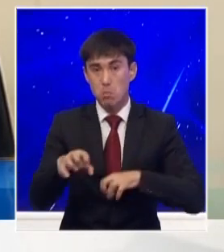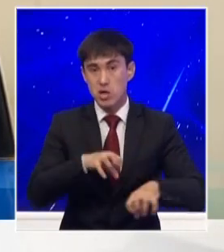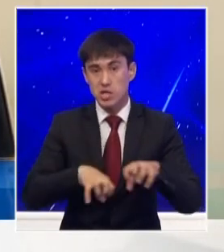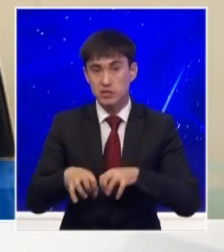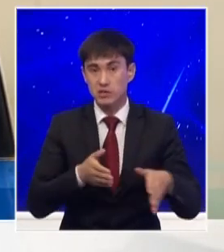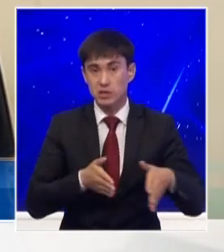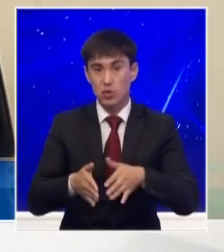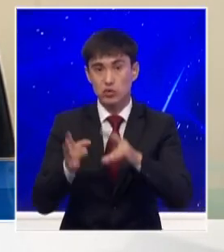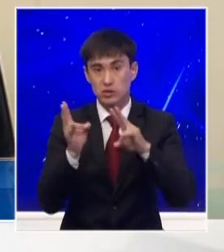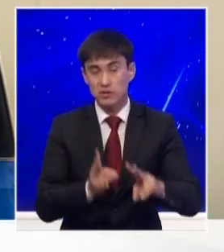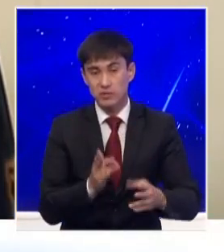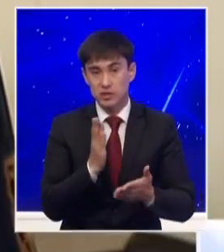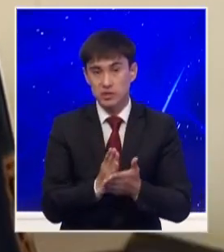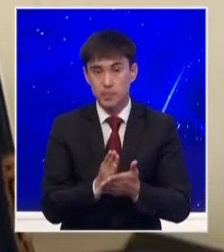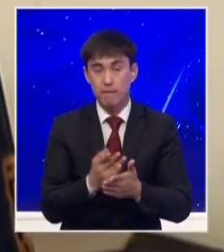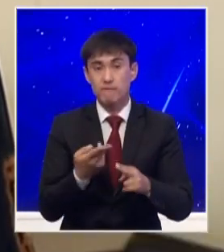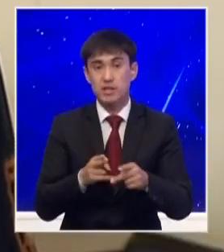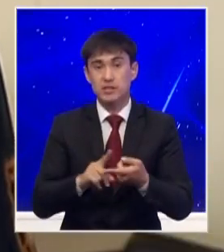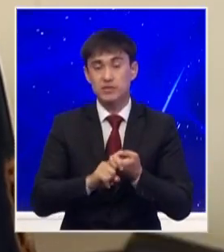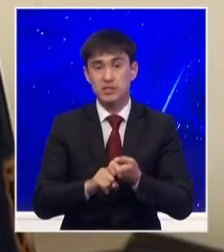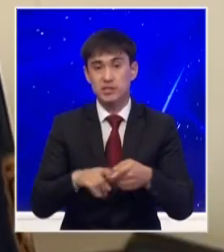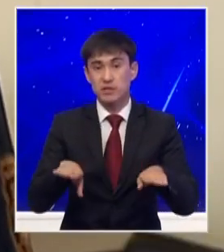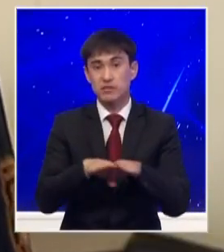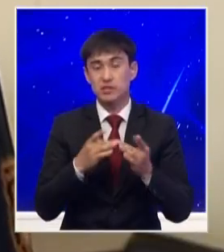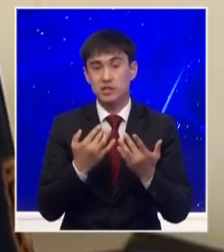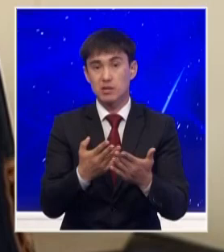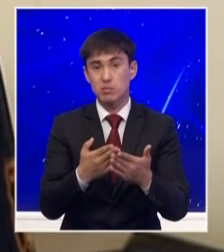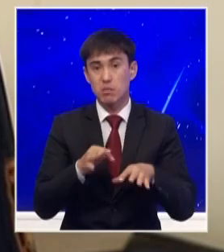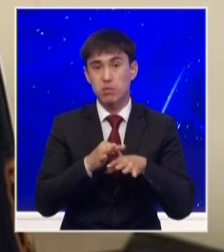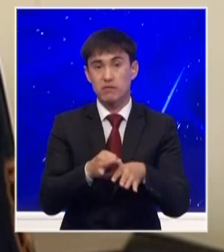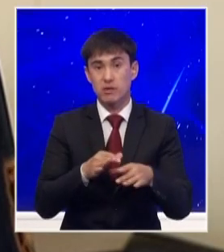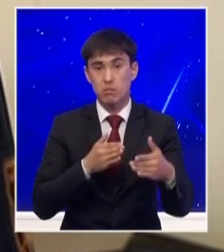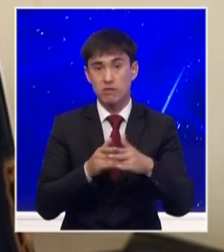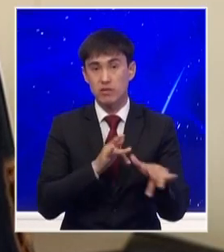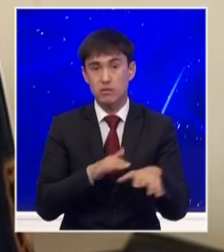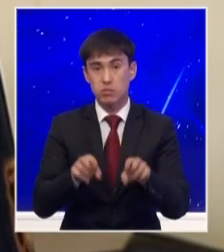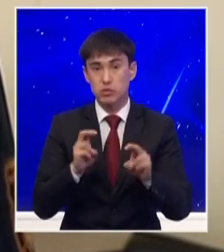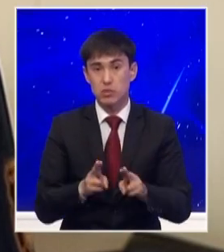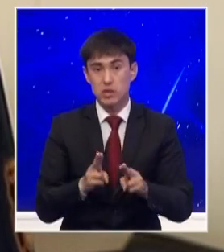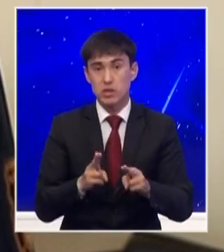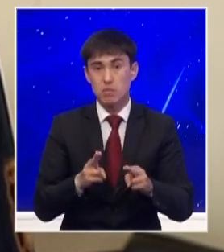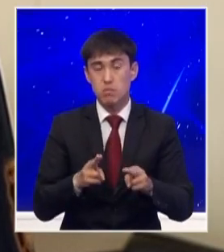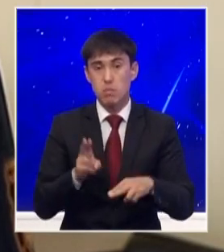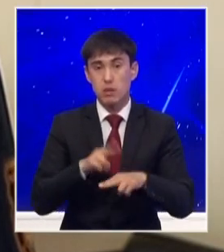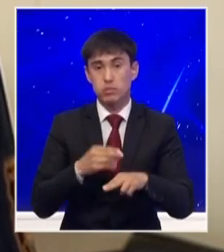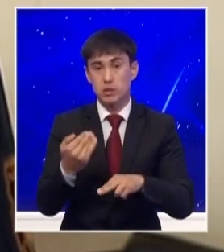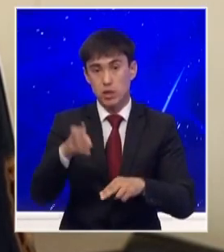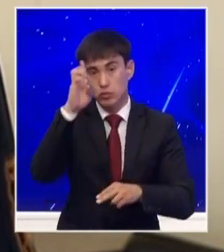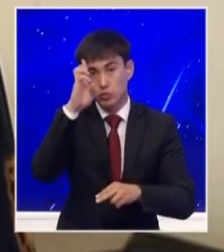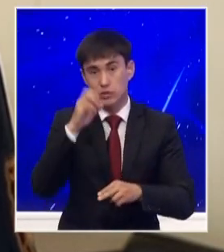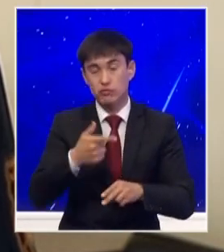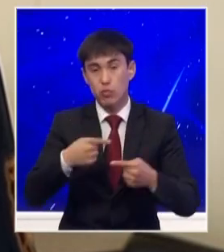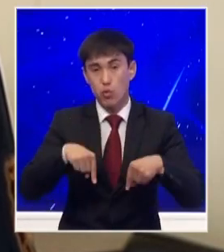и дорожно-транспортных происшествий. В этой связи в соответствии с требованиями о проведении профилактики преступлений перед уполномоченными и